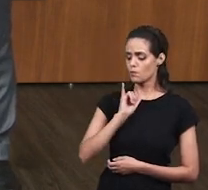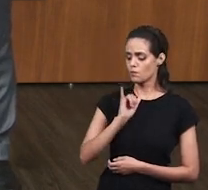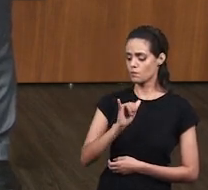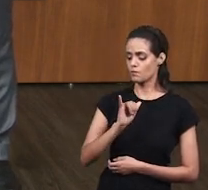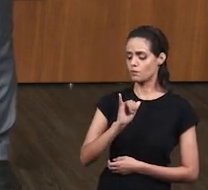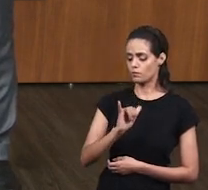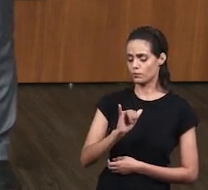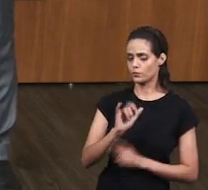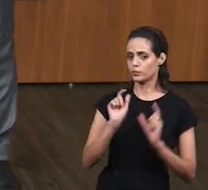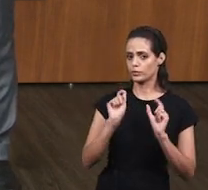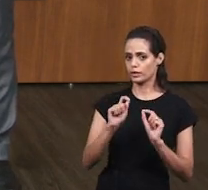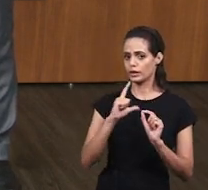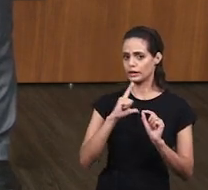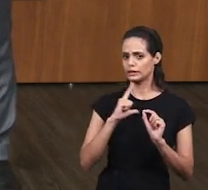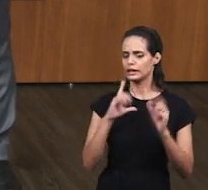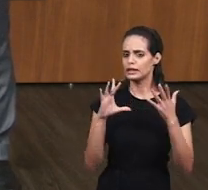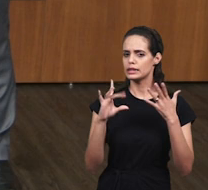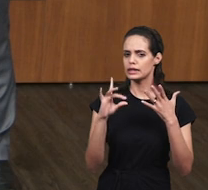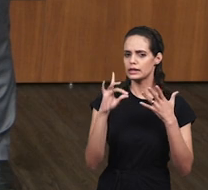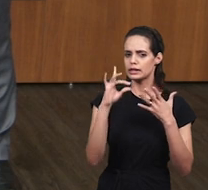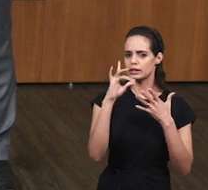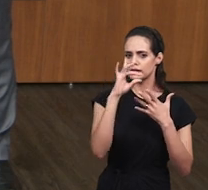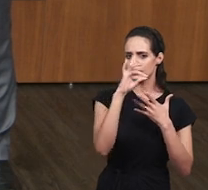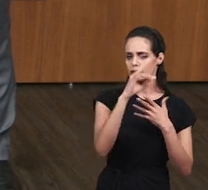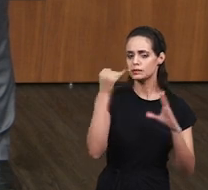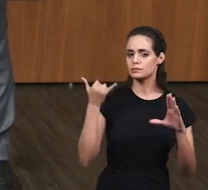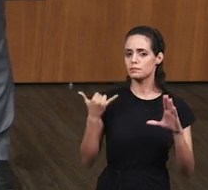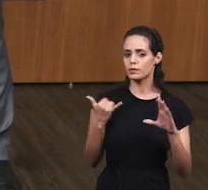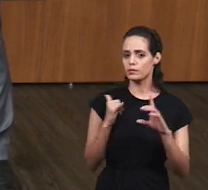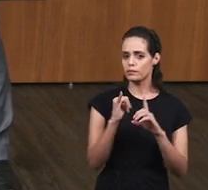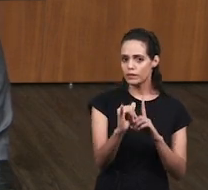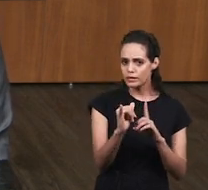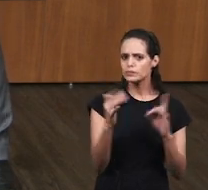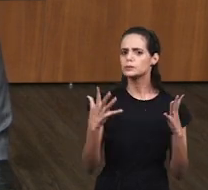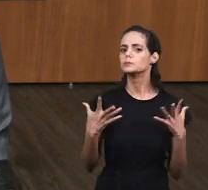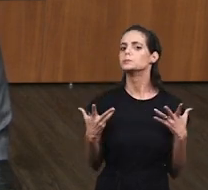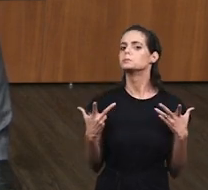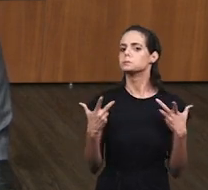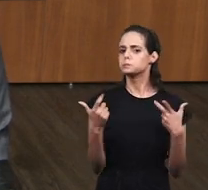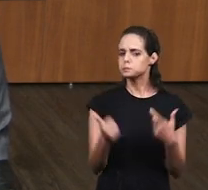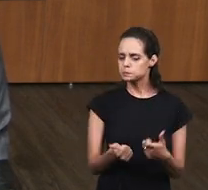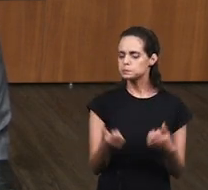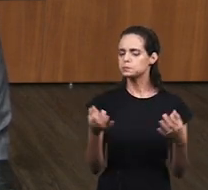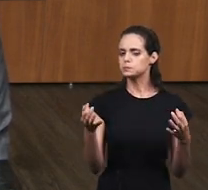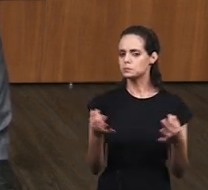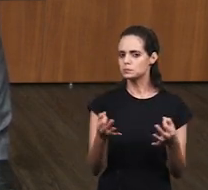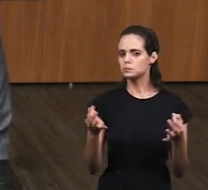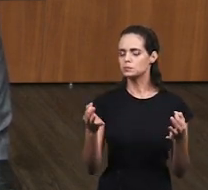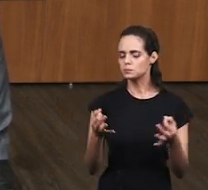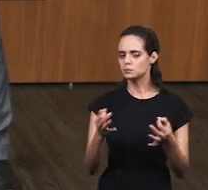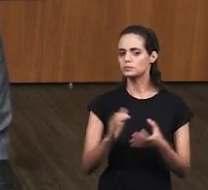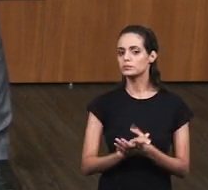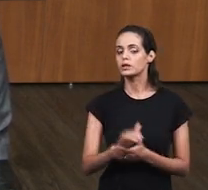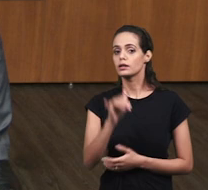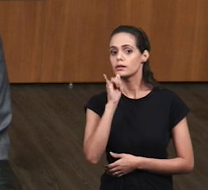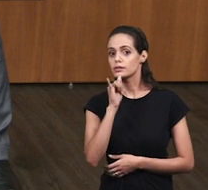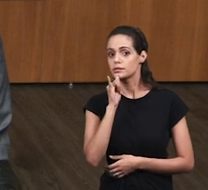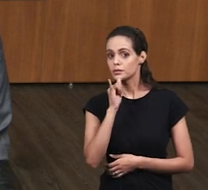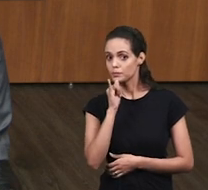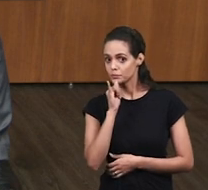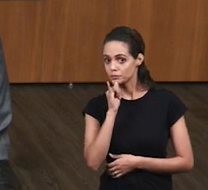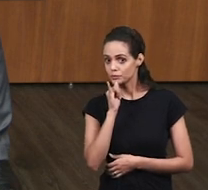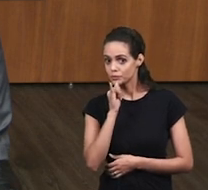extraordinaires. Par exemple, David a été envoyé par le Père pour aller